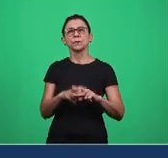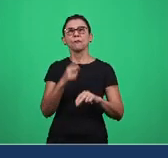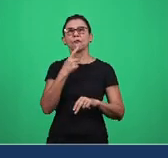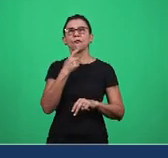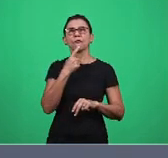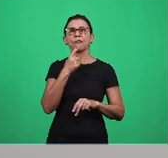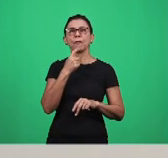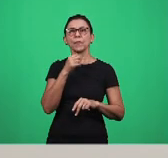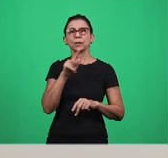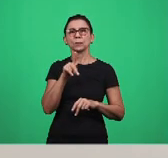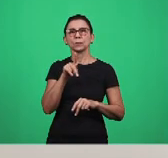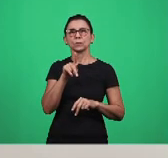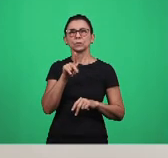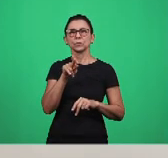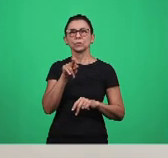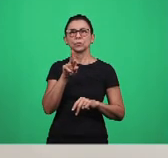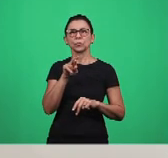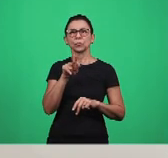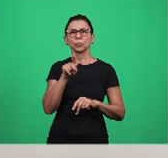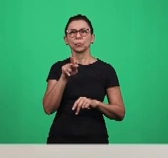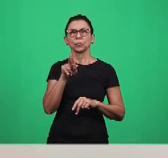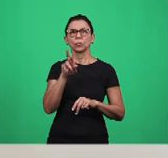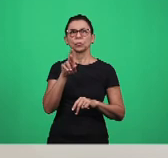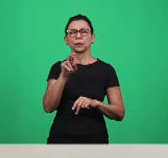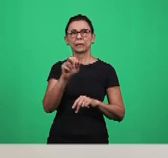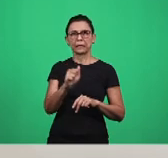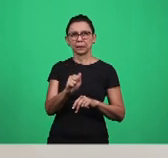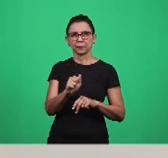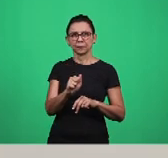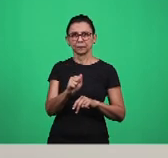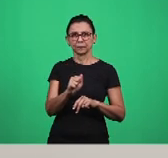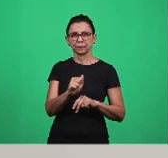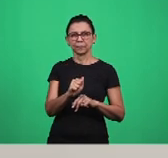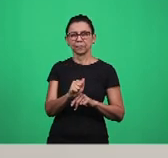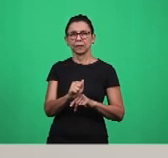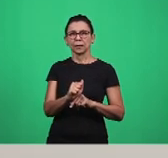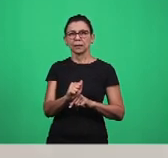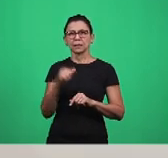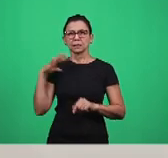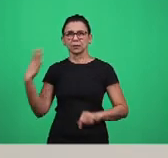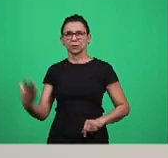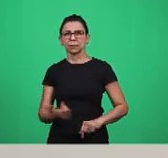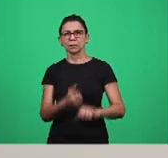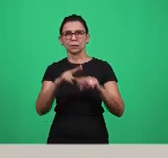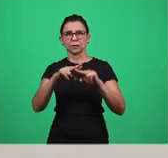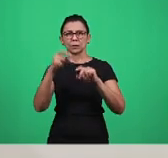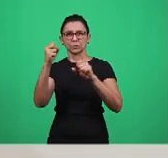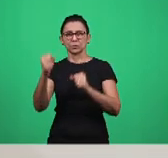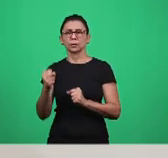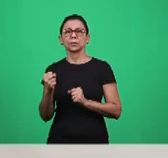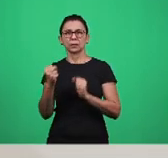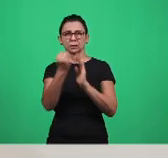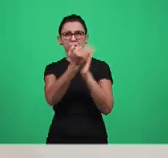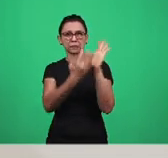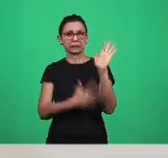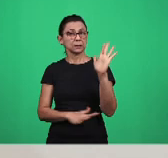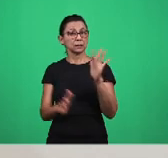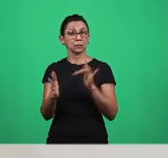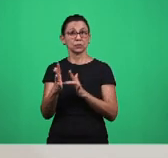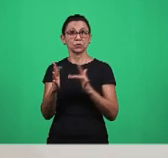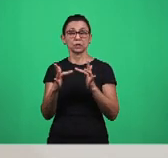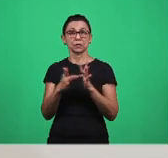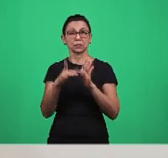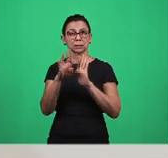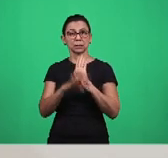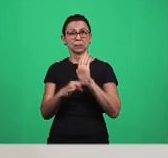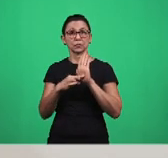le pouvoir du sang de Jésus. Voici la doctrine de l'Église chrétienne Maranatha, elle est là. Prophétisée dans le livre de Cantiques de